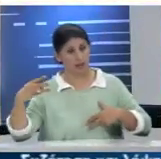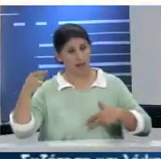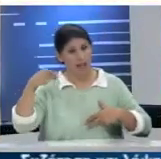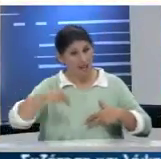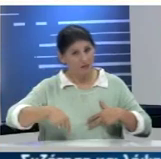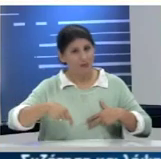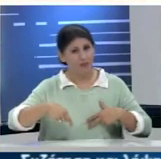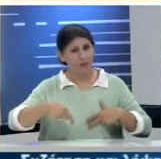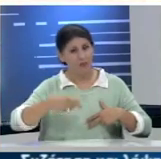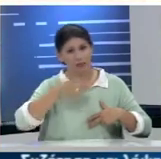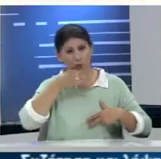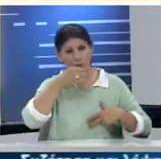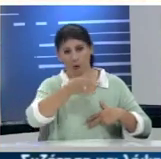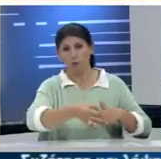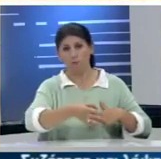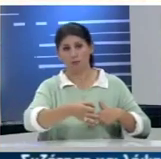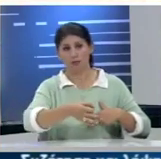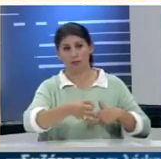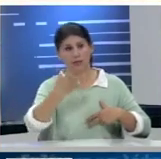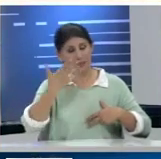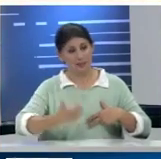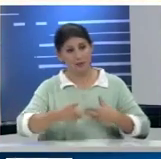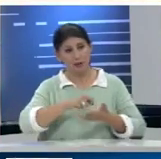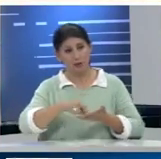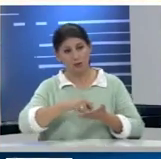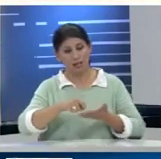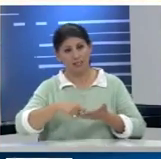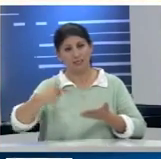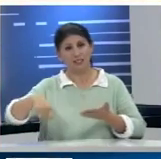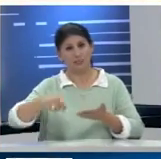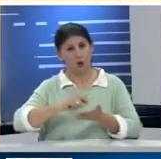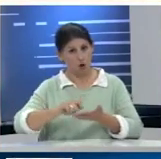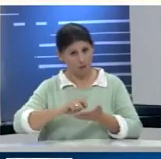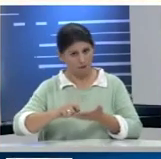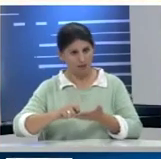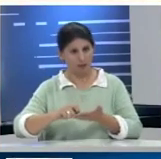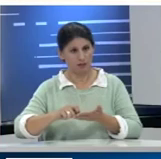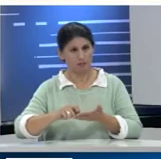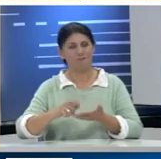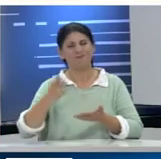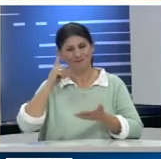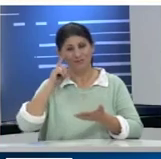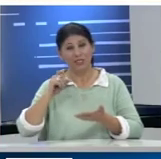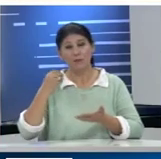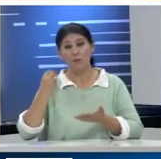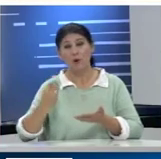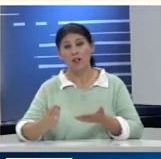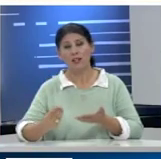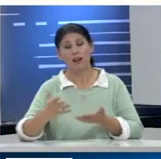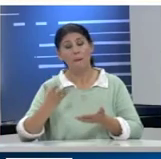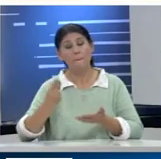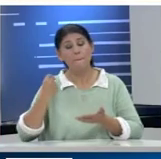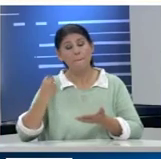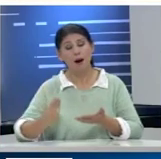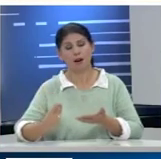αυτά τα οποία καταλογίστηκαν και υπάρχουν στα έγγραφα της δικογραφίας, τότε ξέρετε πολύ καλά, πάρα πολύ